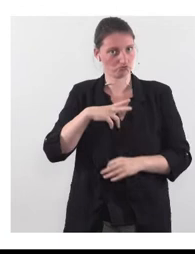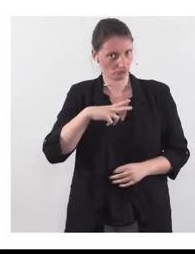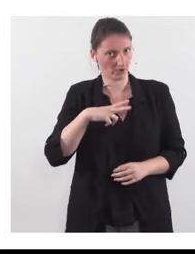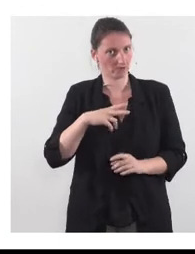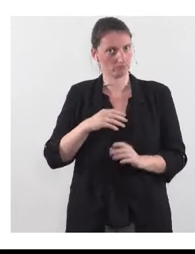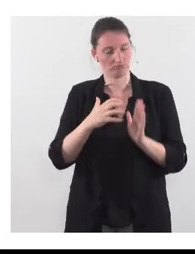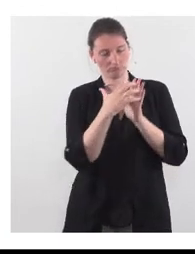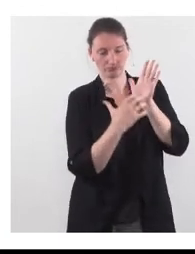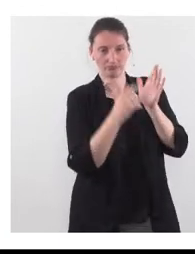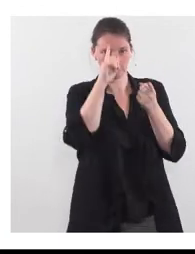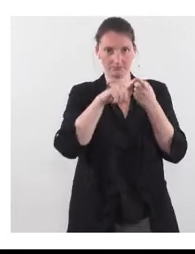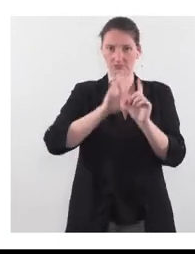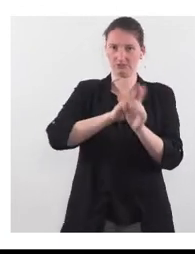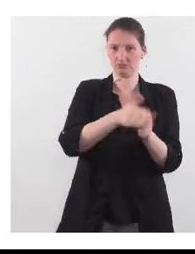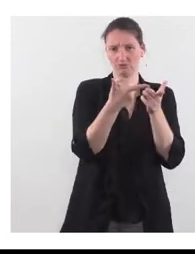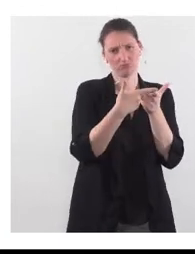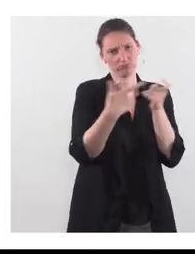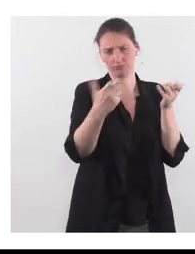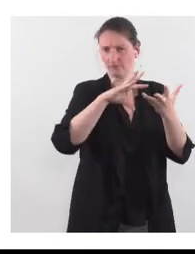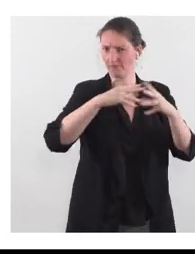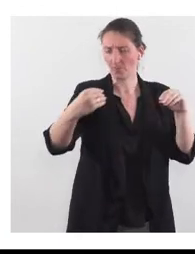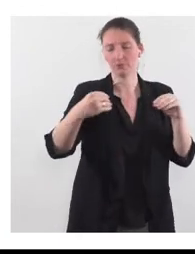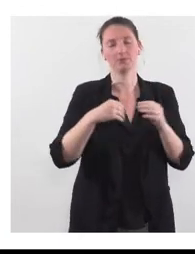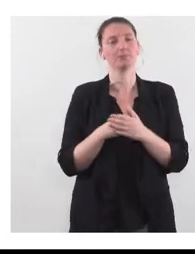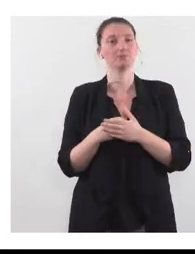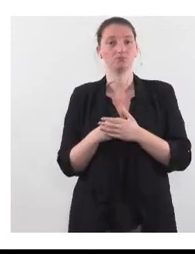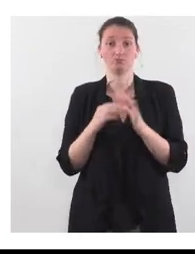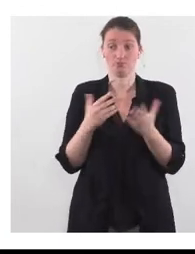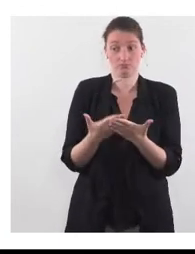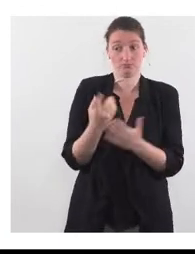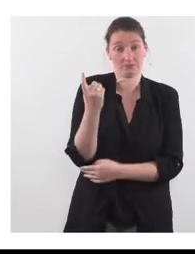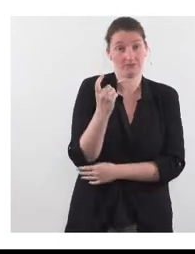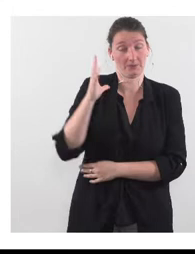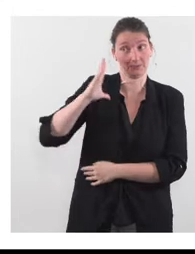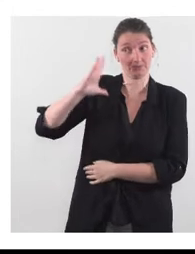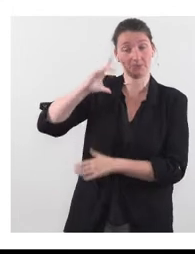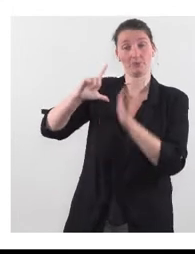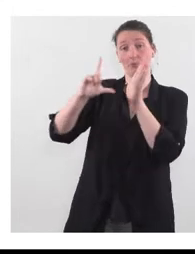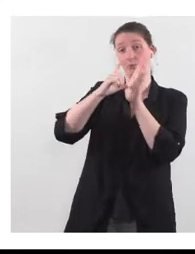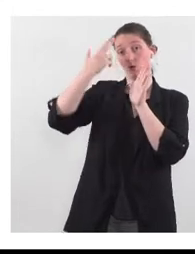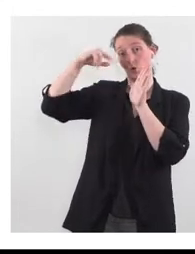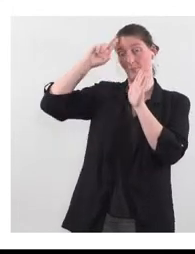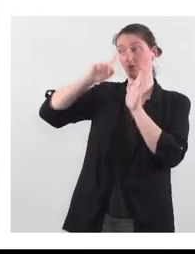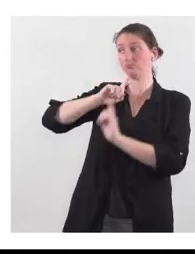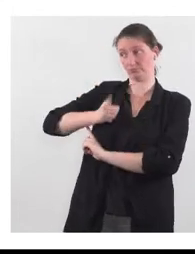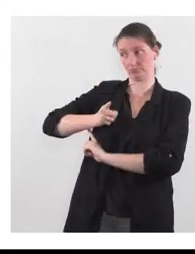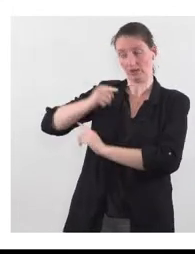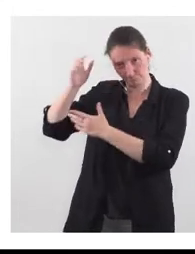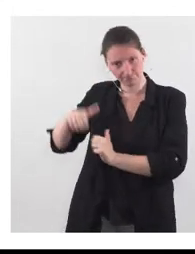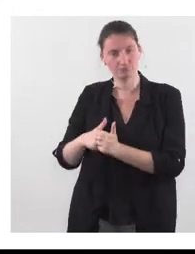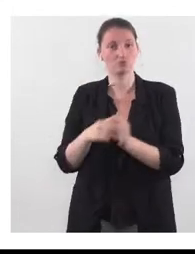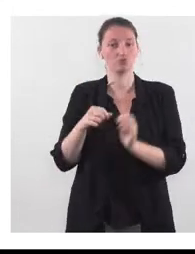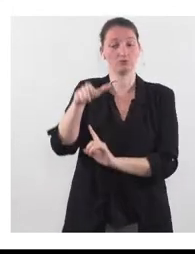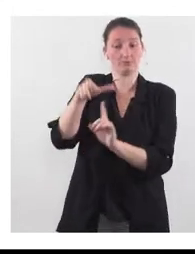discrimination, qui couvre toutes sortes de discriminations, qui est issue des directives de la loi européenne. Et l'Ombudsman